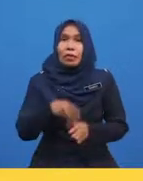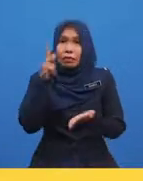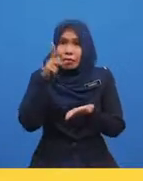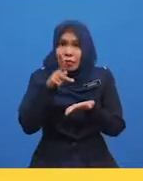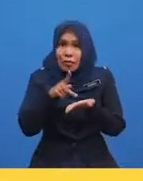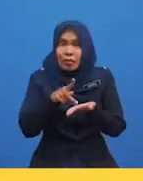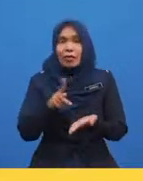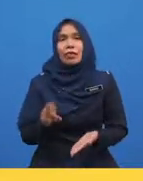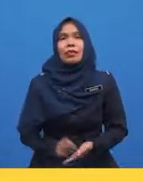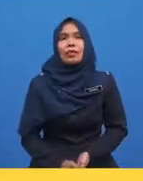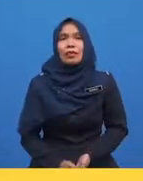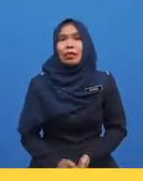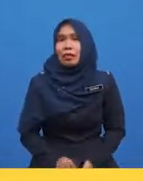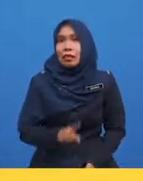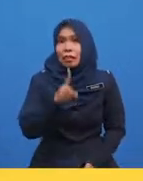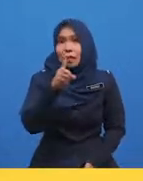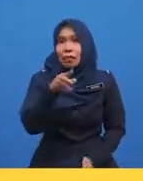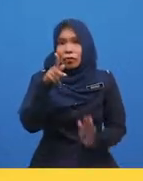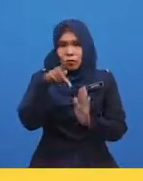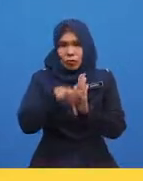diperkenalkan 1/2.